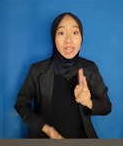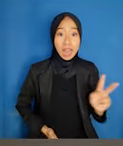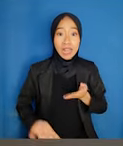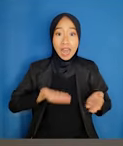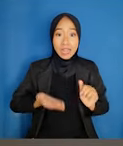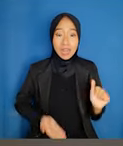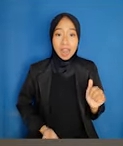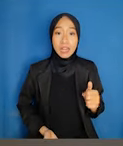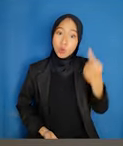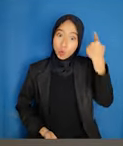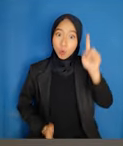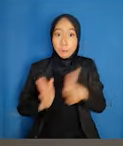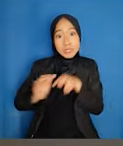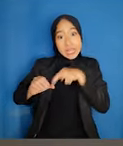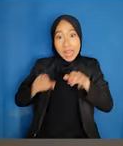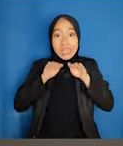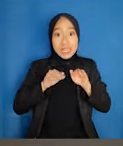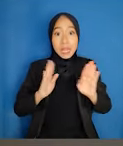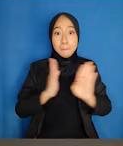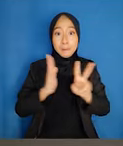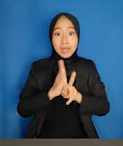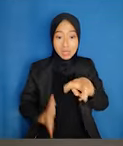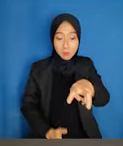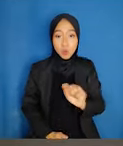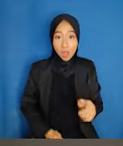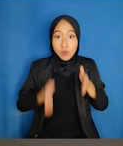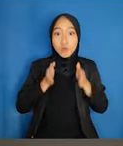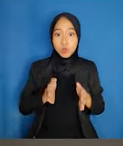oleh peserta didik berkebutuhan khusus ini.